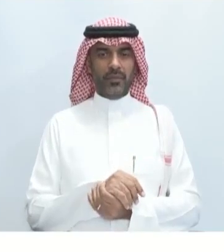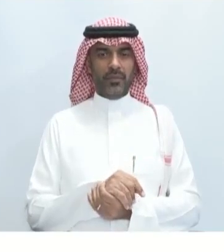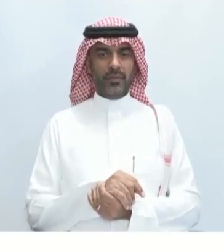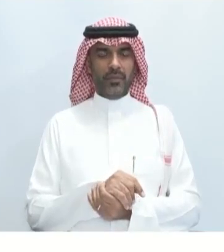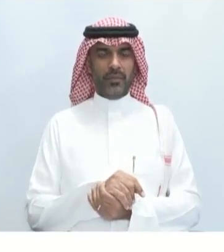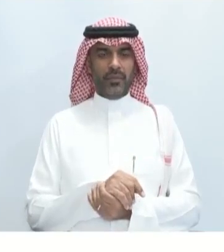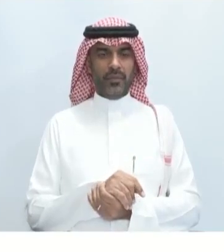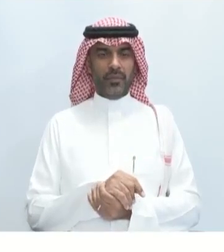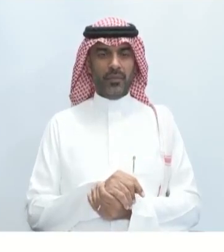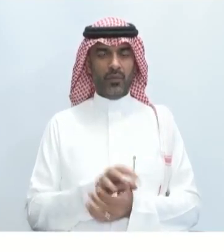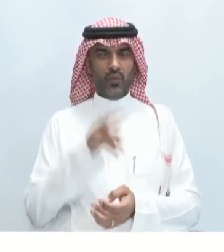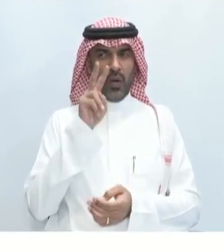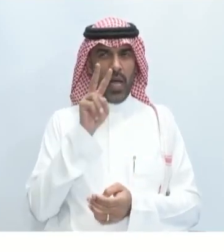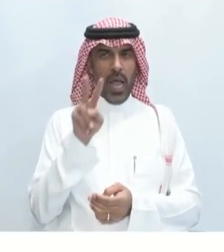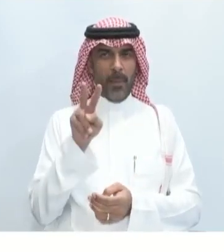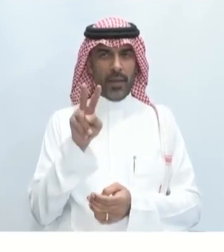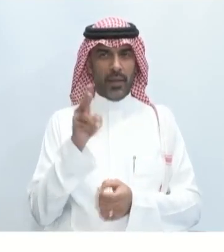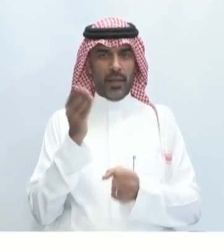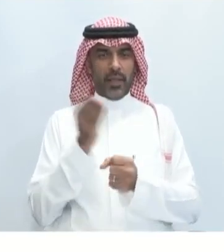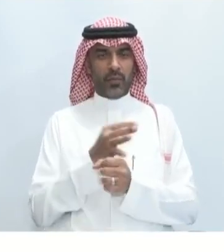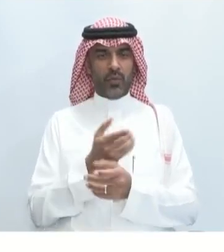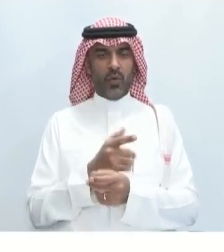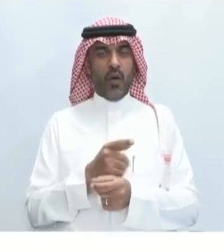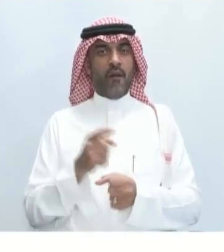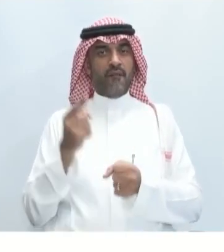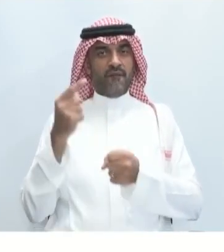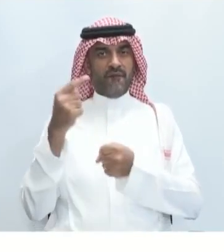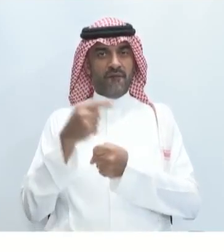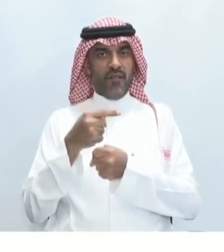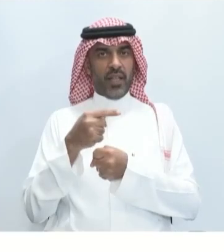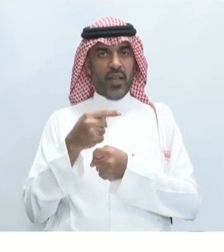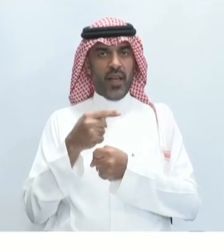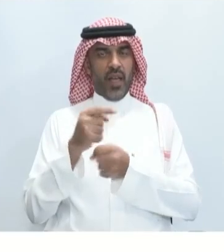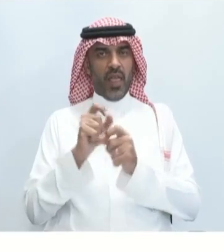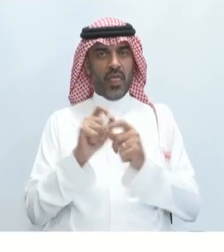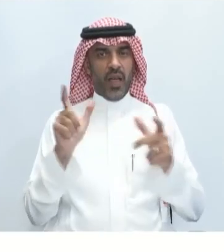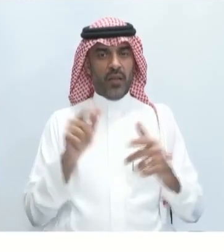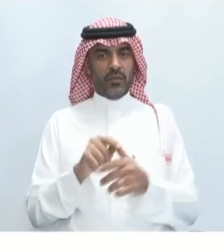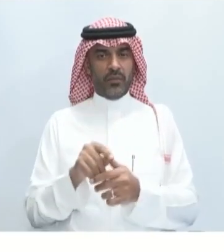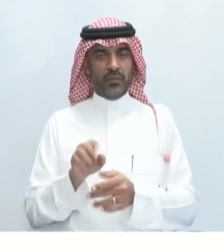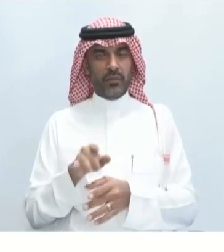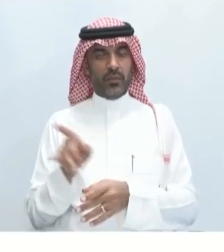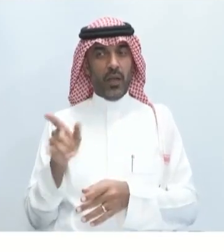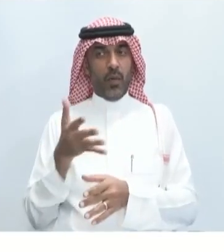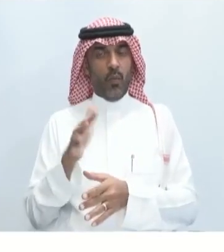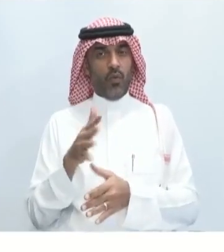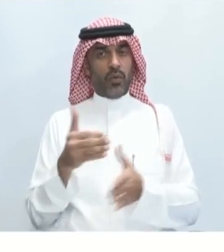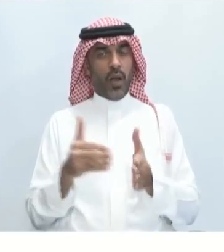ما علامه نصبه الفتحه الظاهره اذا هو معتل الاخر